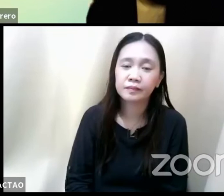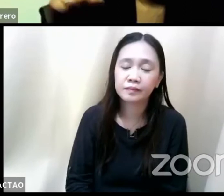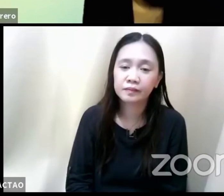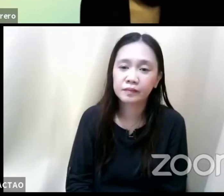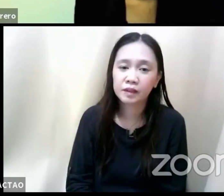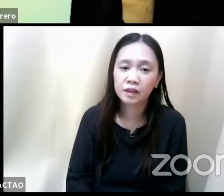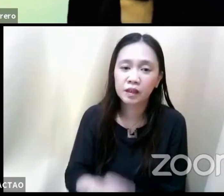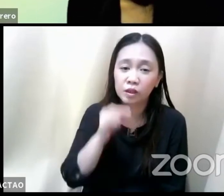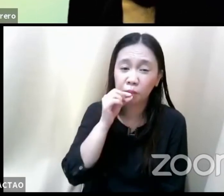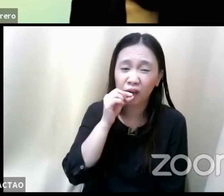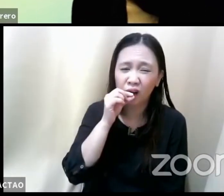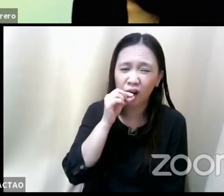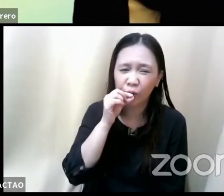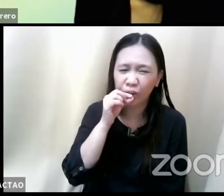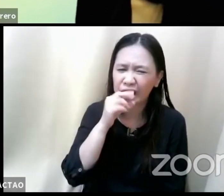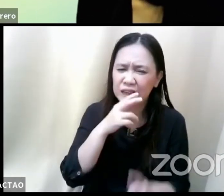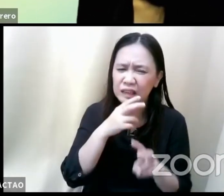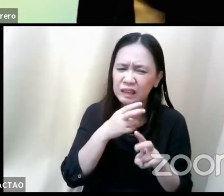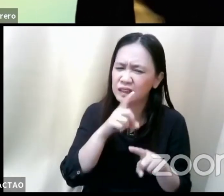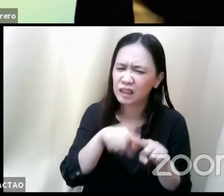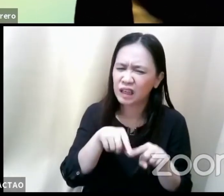pag-blow ng whistle. Okay?